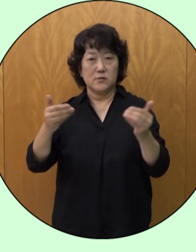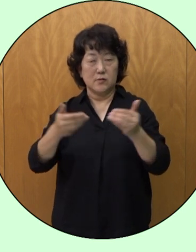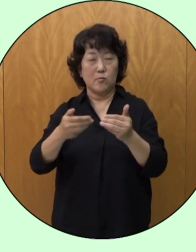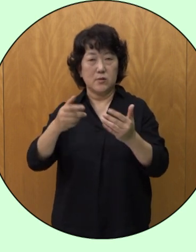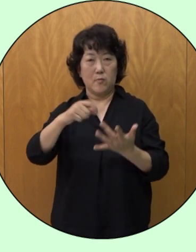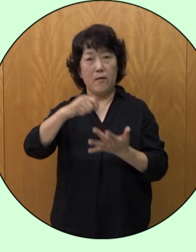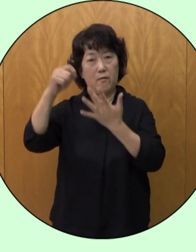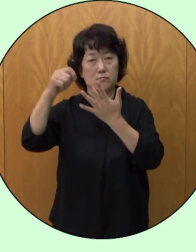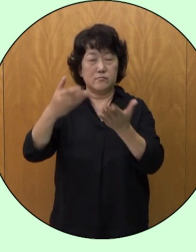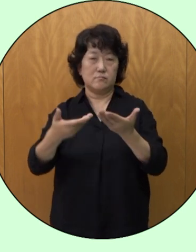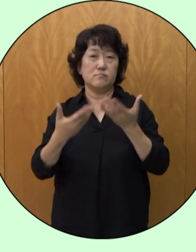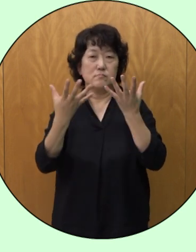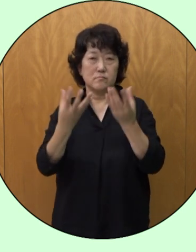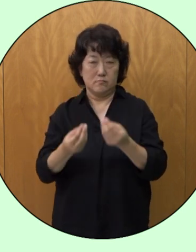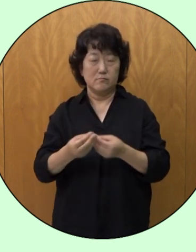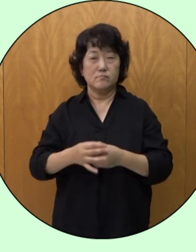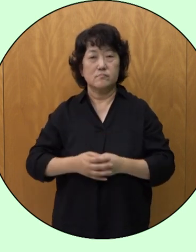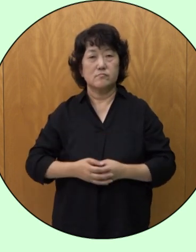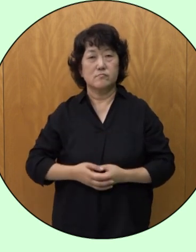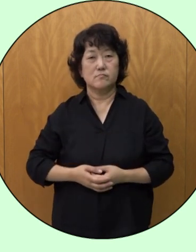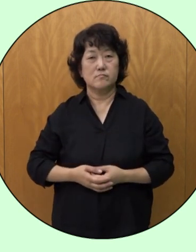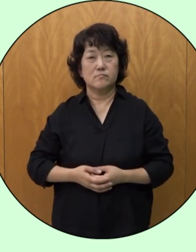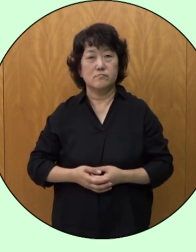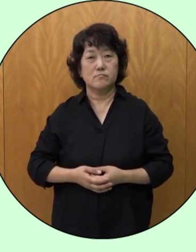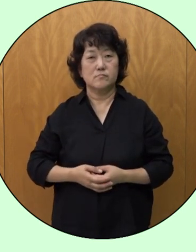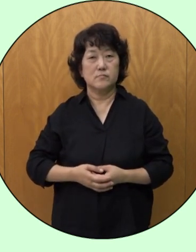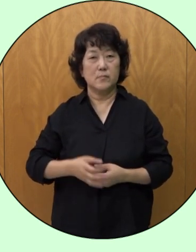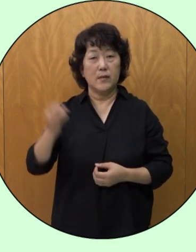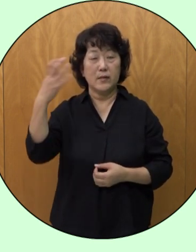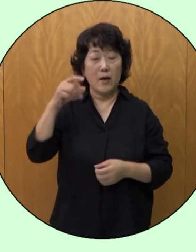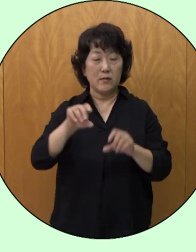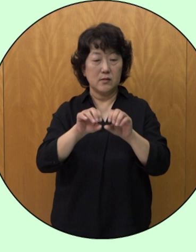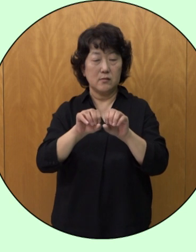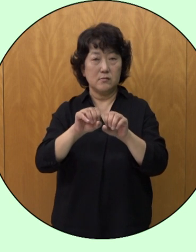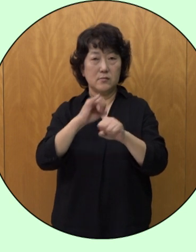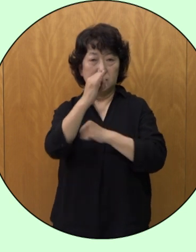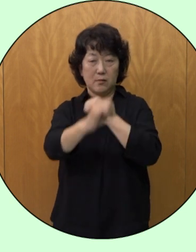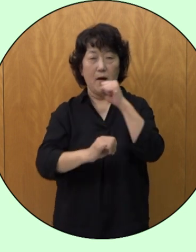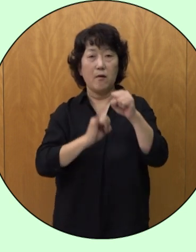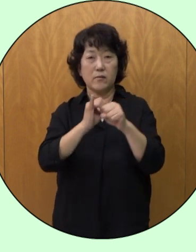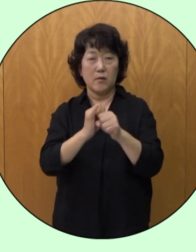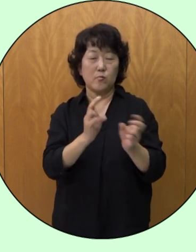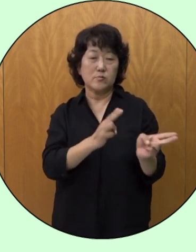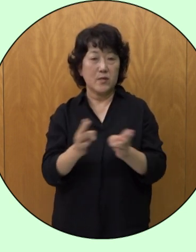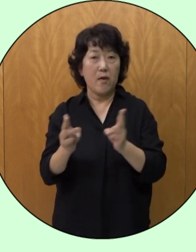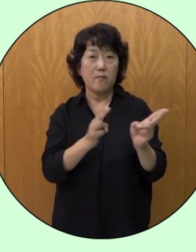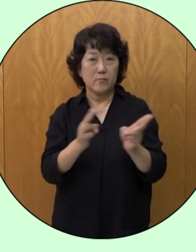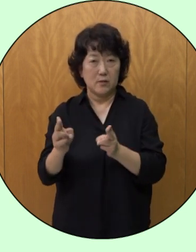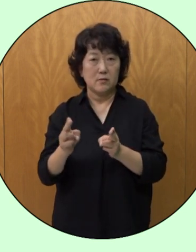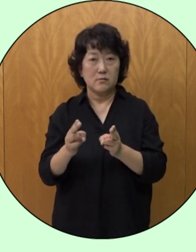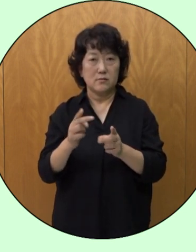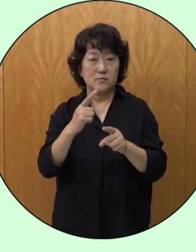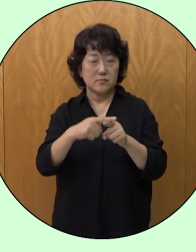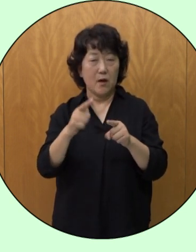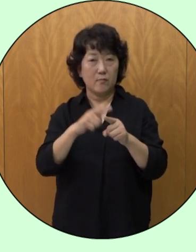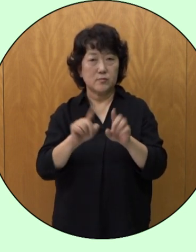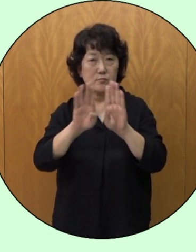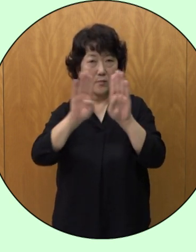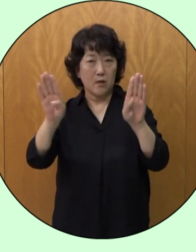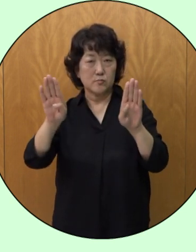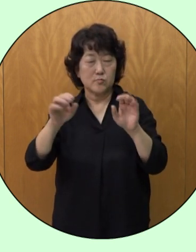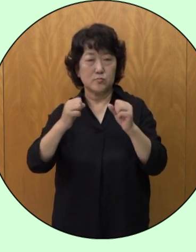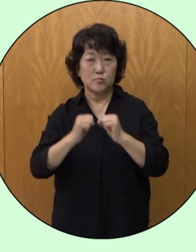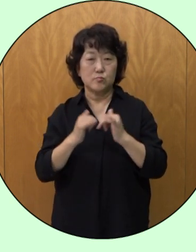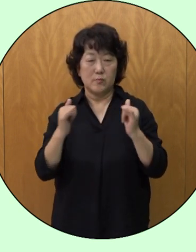ました。それを受けまして、光ファイバー整備工事、並びにサービス開始に向けた住民説明会の方